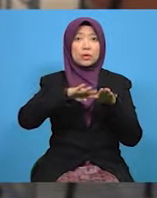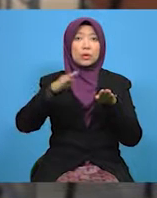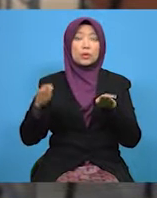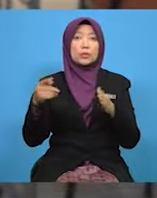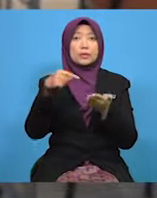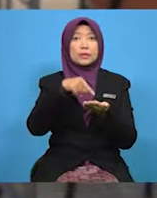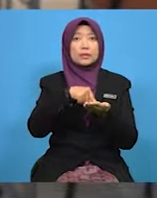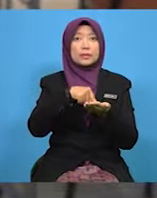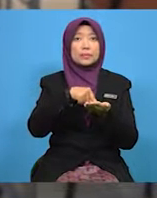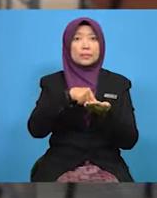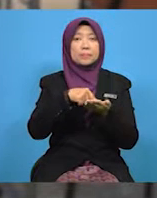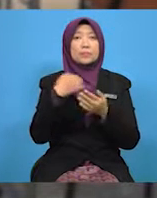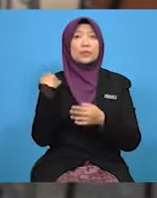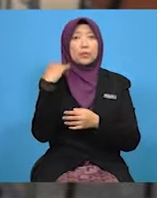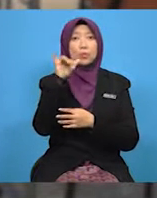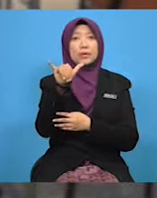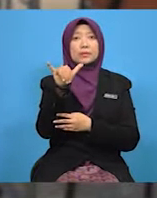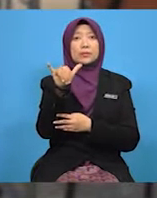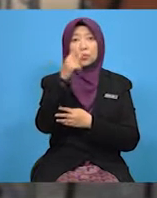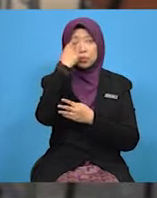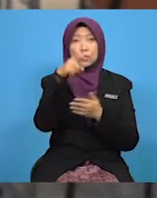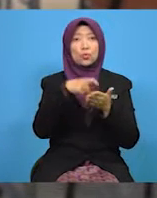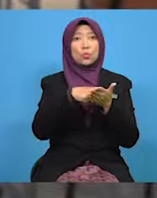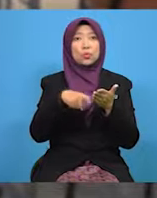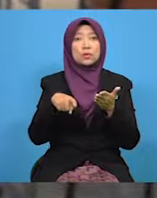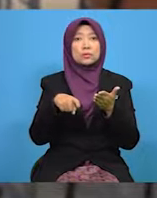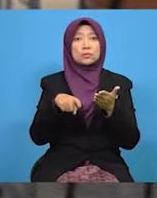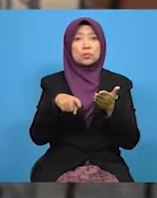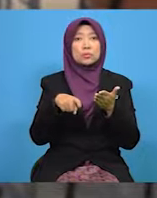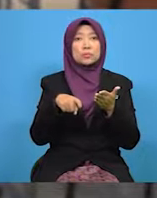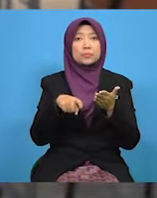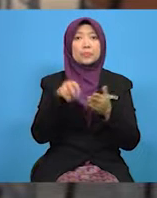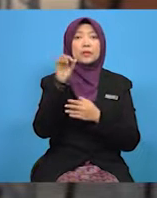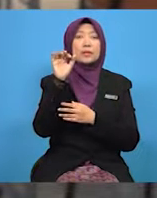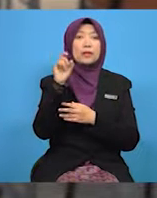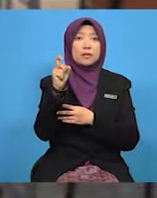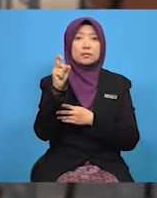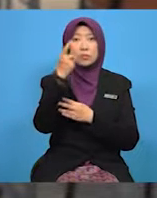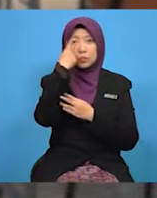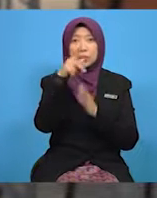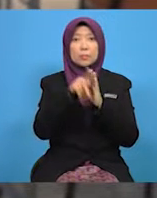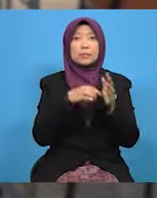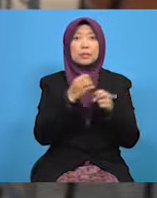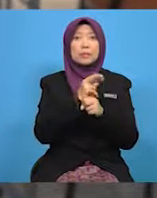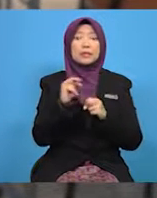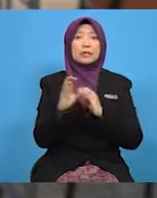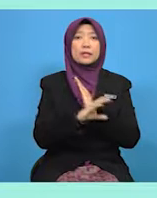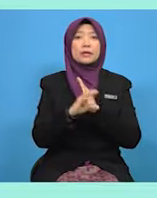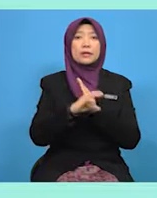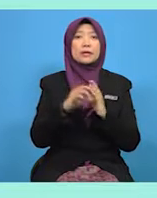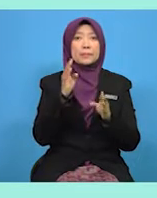terdiri daripada paksi Y untuk harga umum dan paksi X untuk pendapatan negara